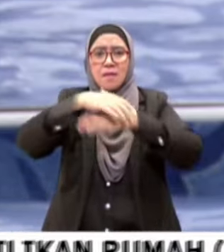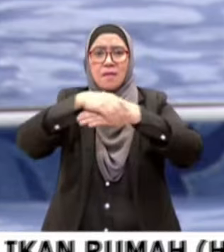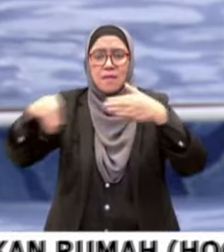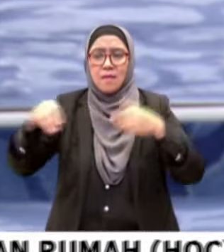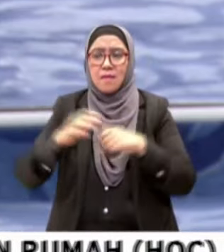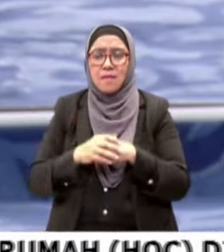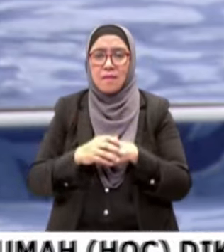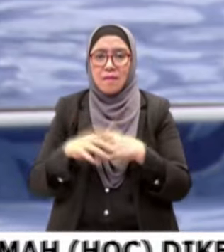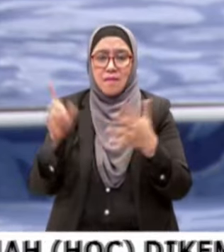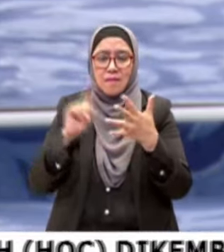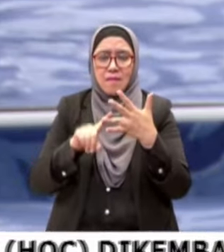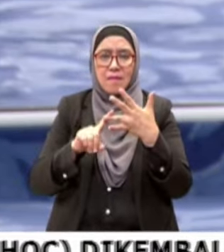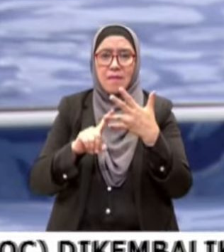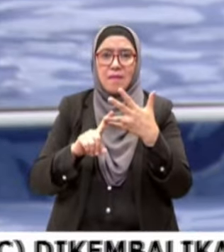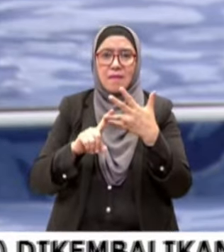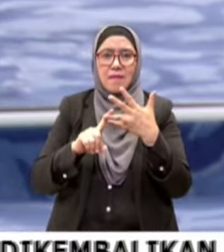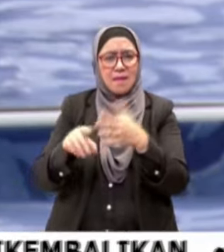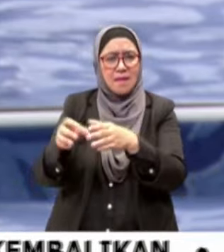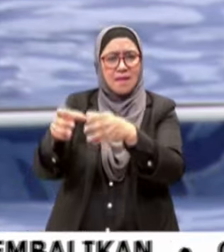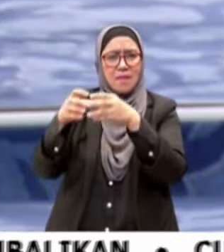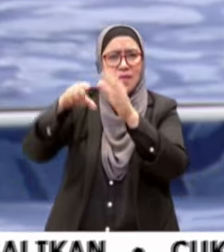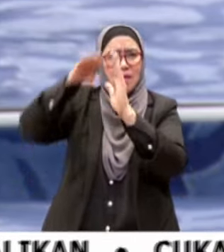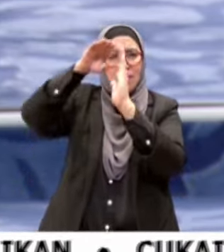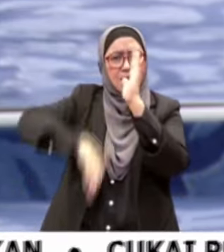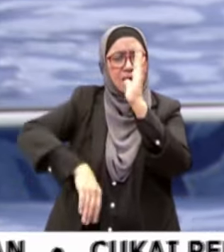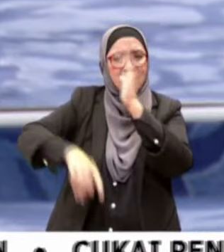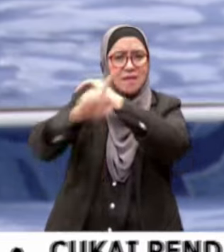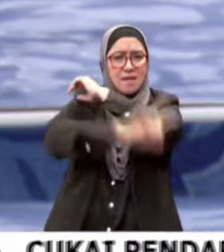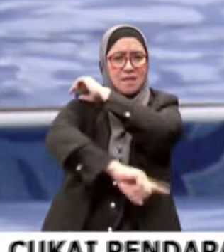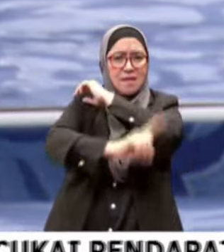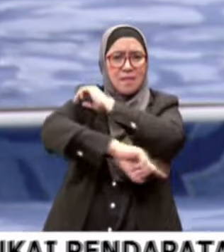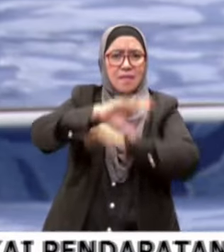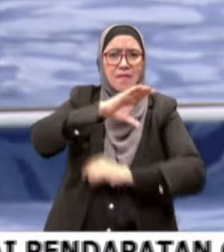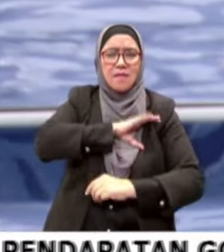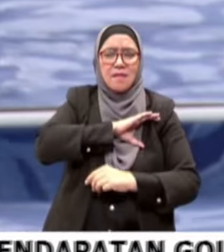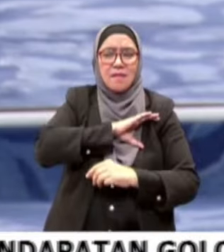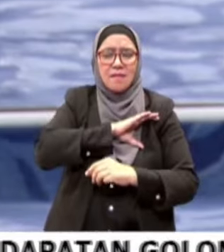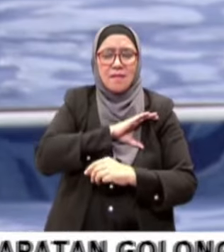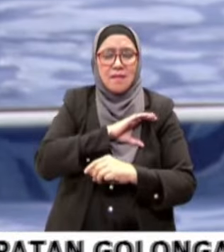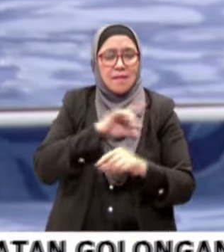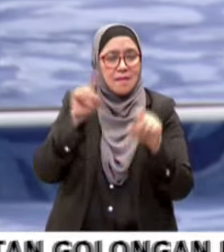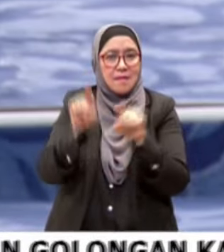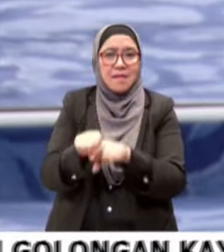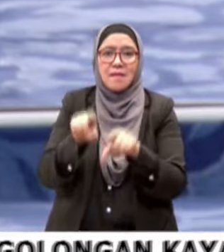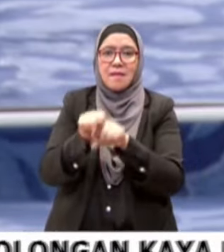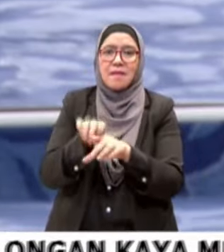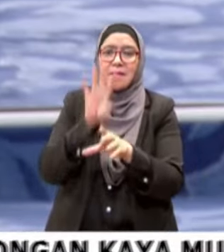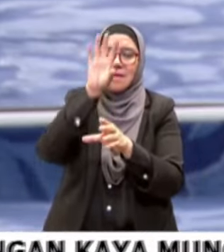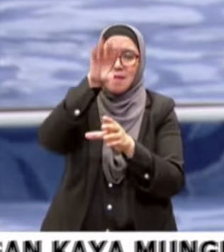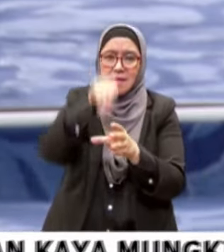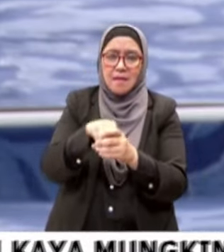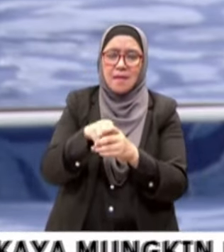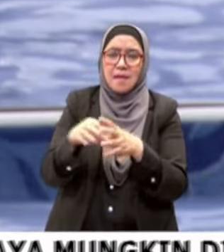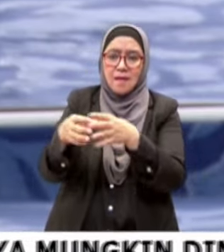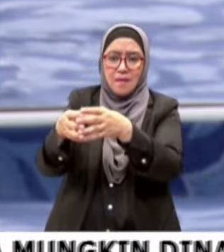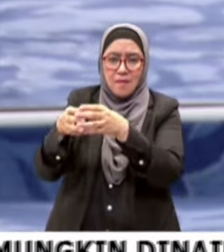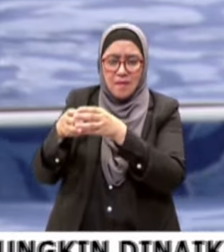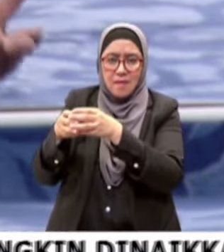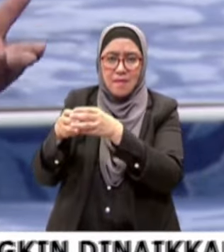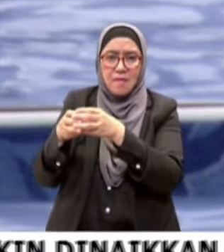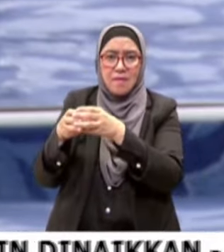pengurangan zaman klasik yang juga melibatkan kelompok-kelompok dalam sedikit satu kartel